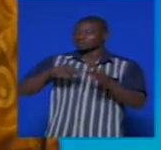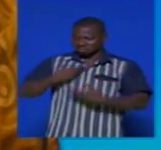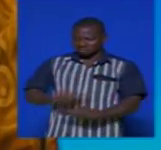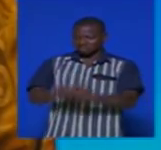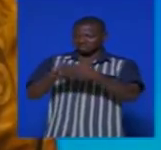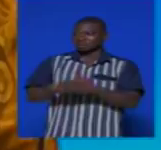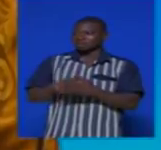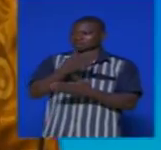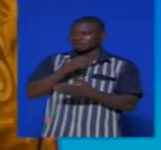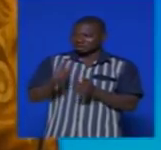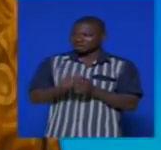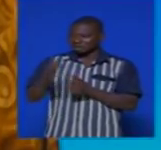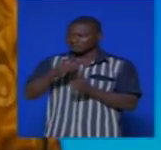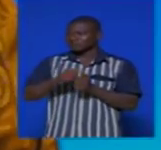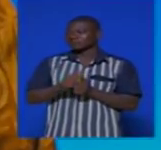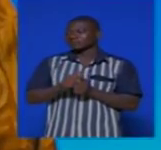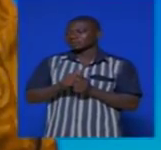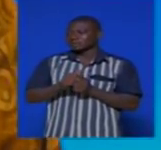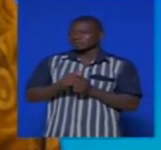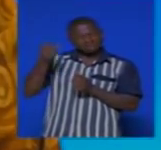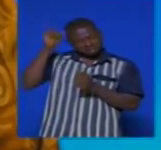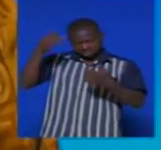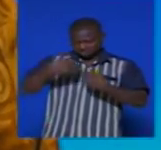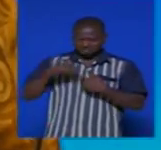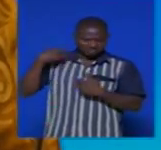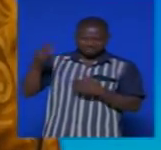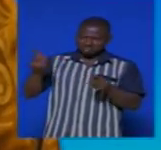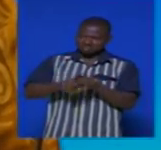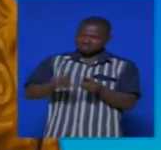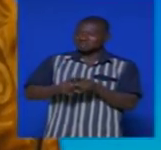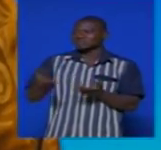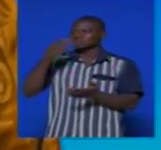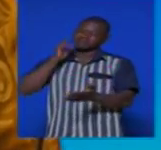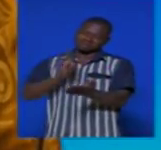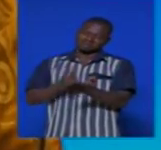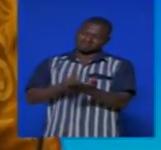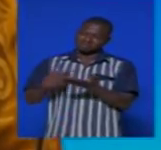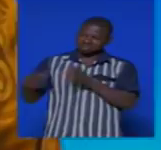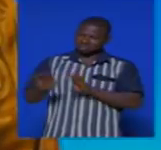ces structures-là feront. Et il y aura donc des thé débats que nous allons donc organiser